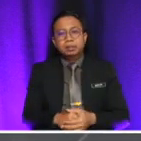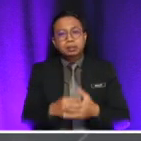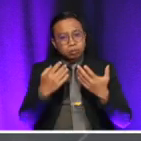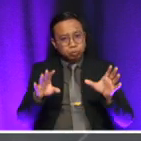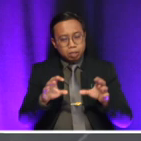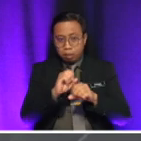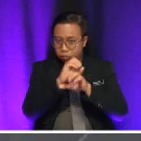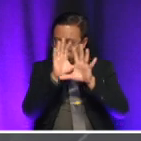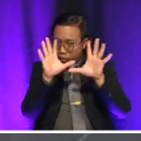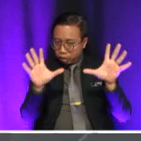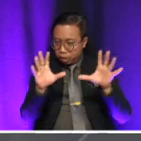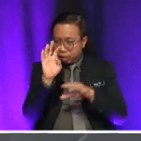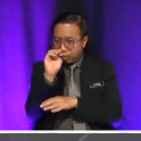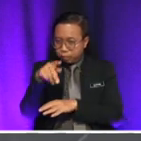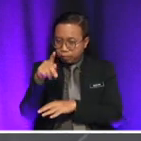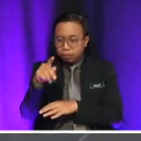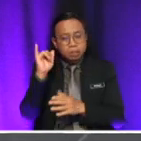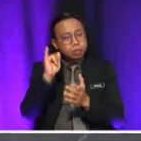terang-terangan dulu